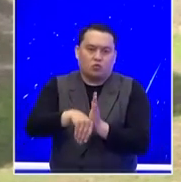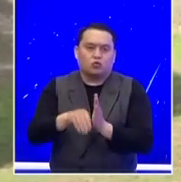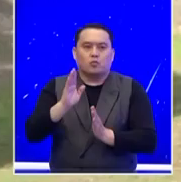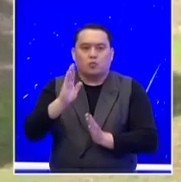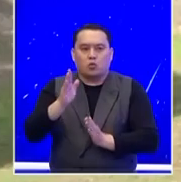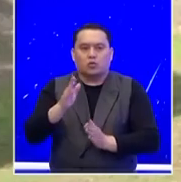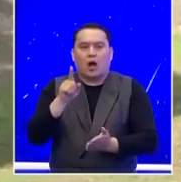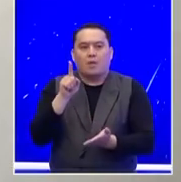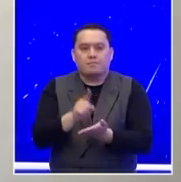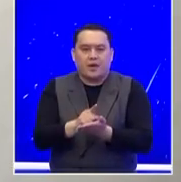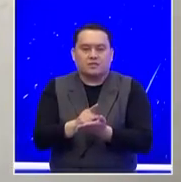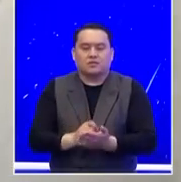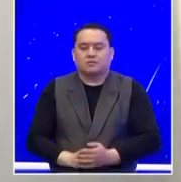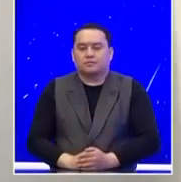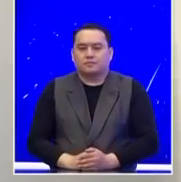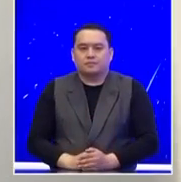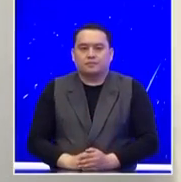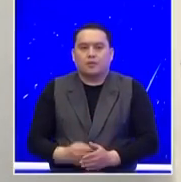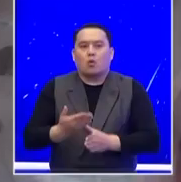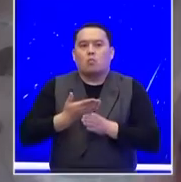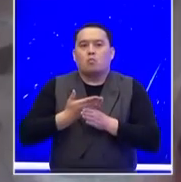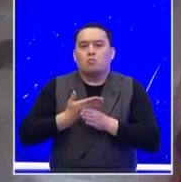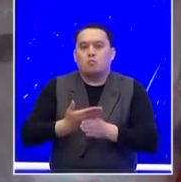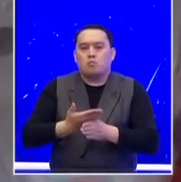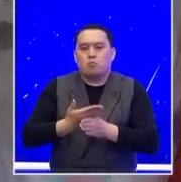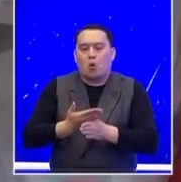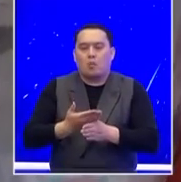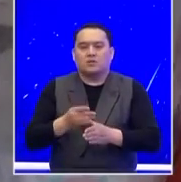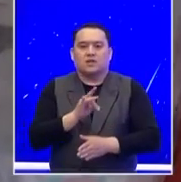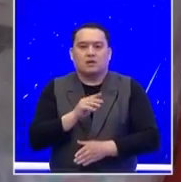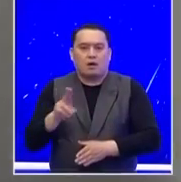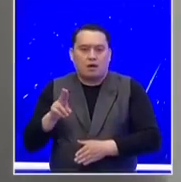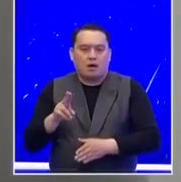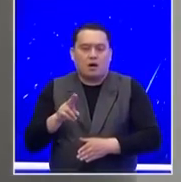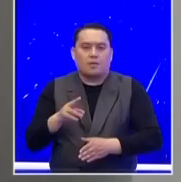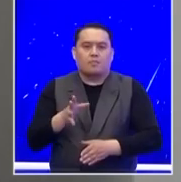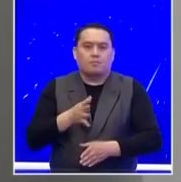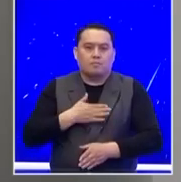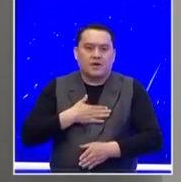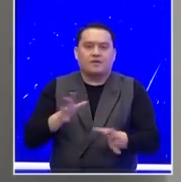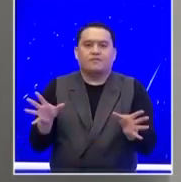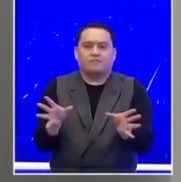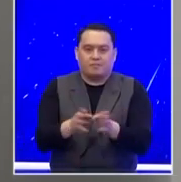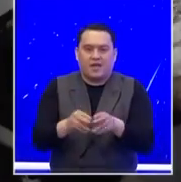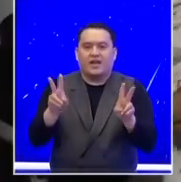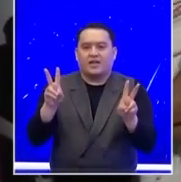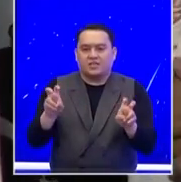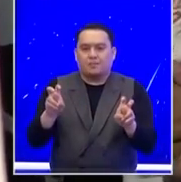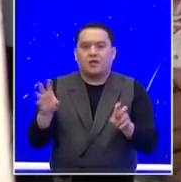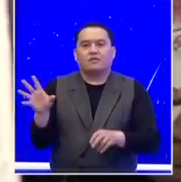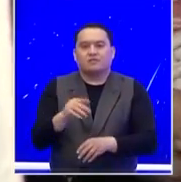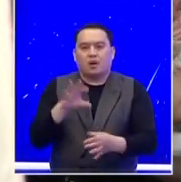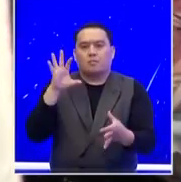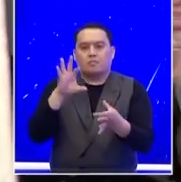свой гражданский долг. Напомним, помощь людям ветераны организовали в рамках республиканского челленджа «Бызбергемыз». Волонтеры призывают присоединиться всех